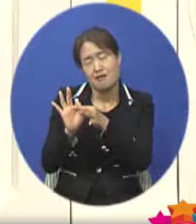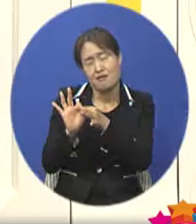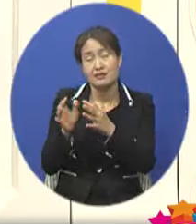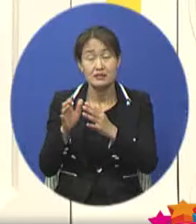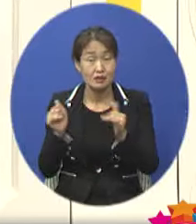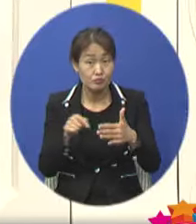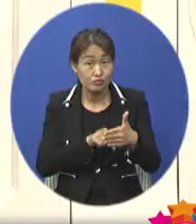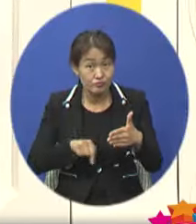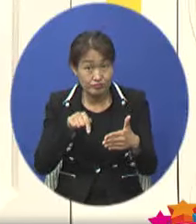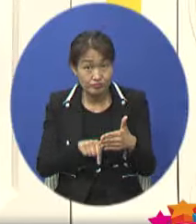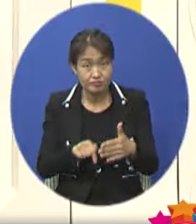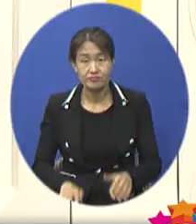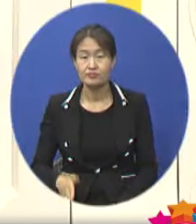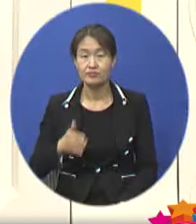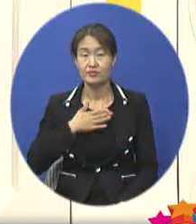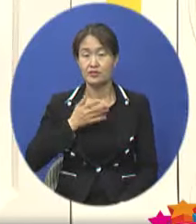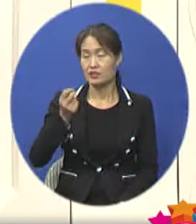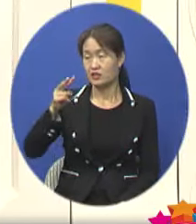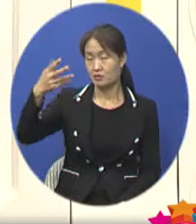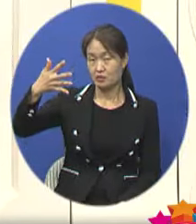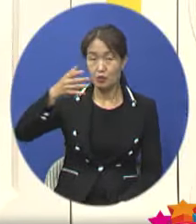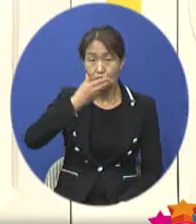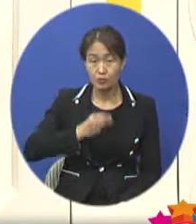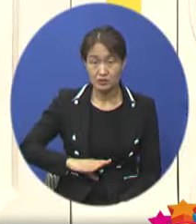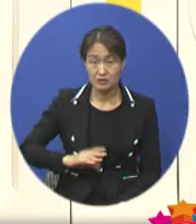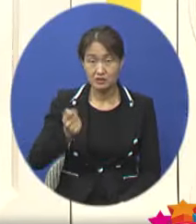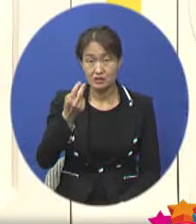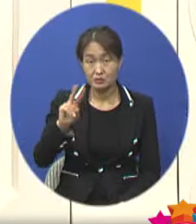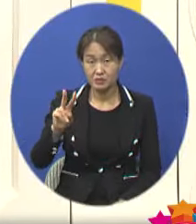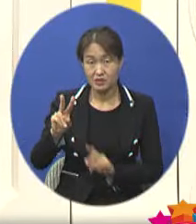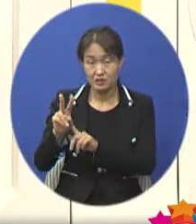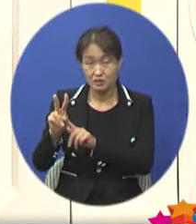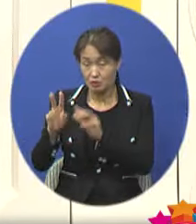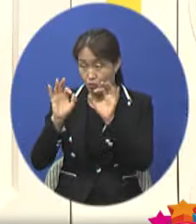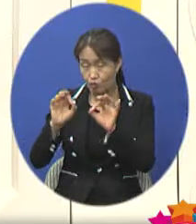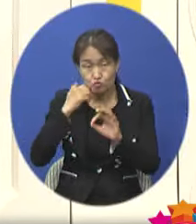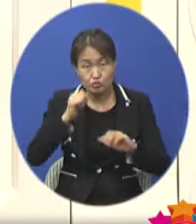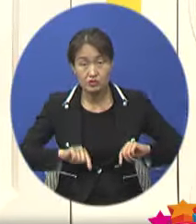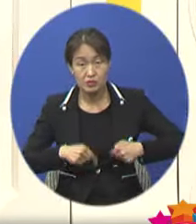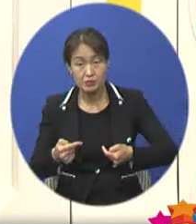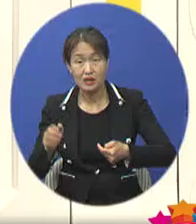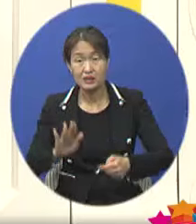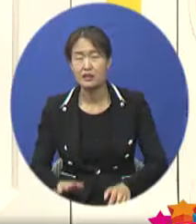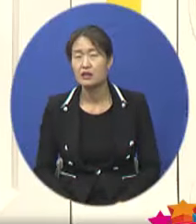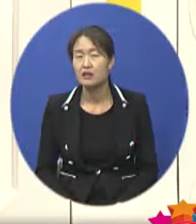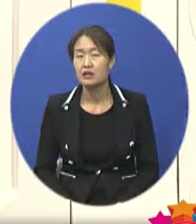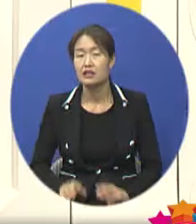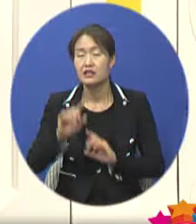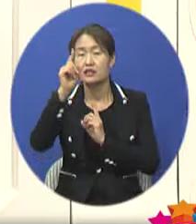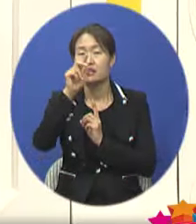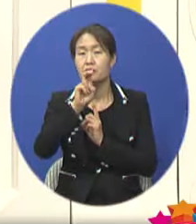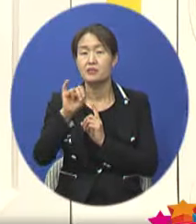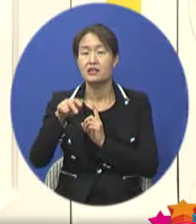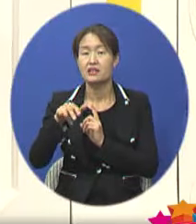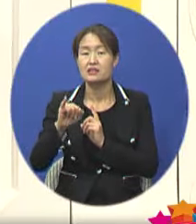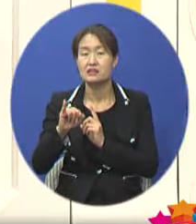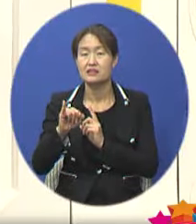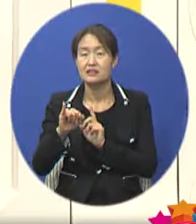예. 그 제가 텔레비를 복지 텔레비를 보는데 그분이 참석을 안 하더라고요. 누구요? 그 이미지 씨인가?